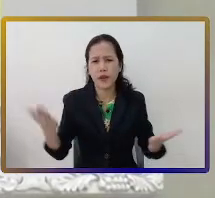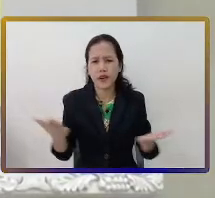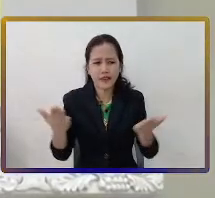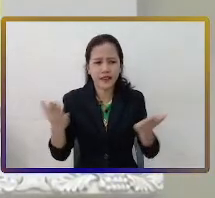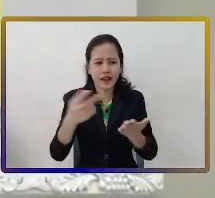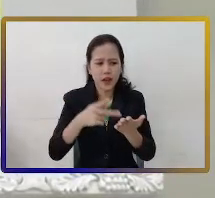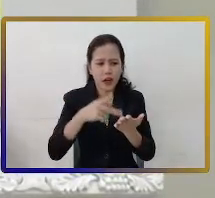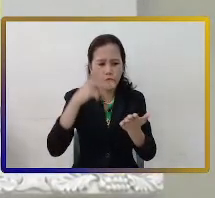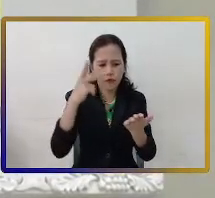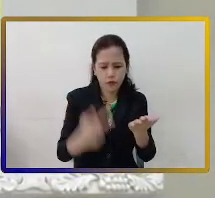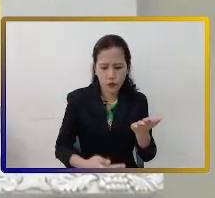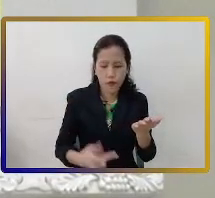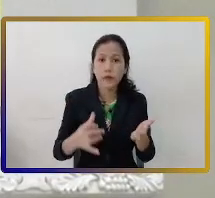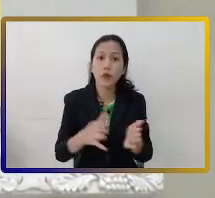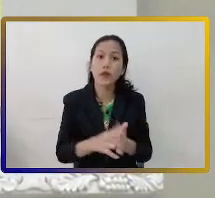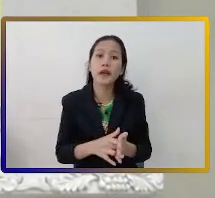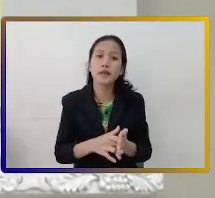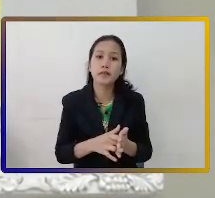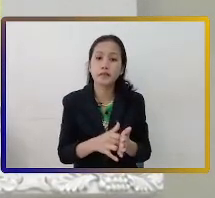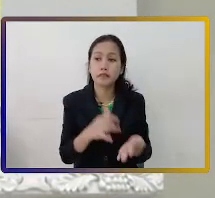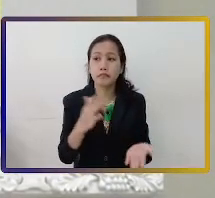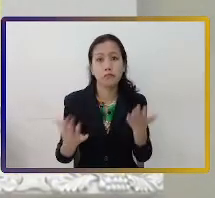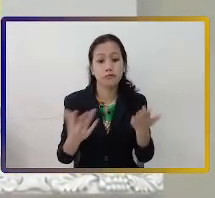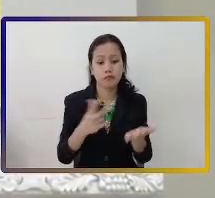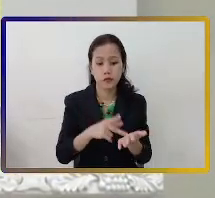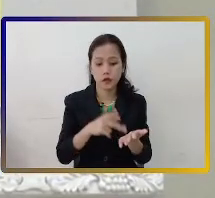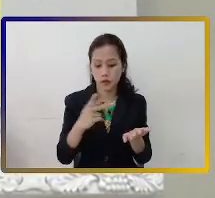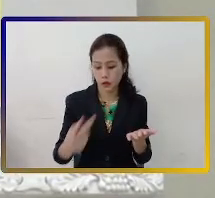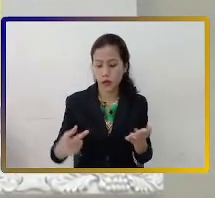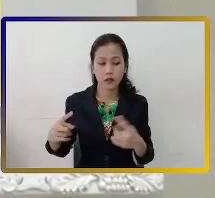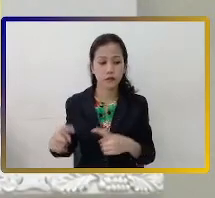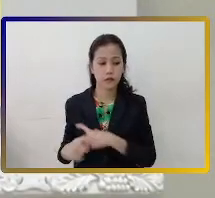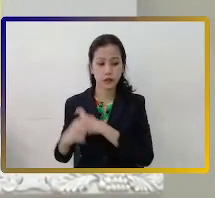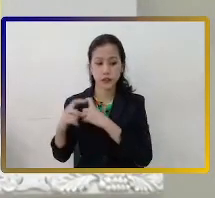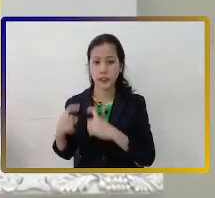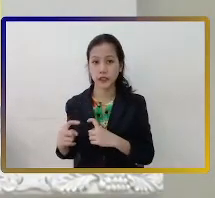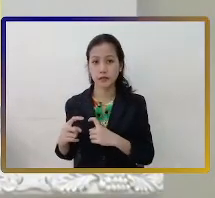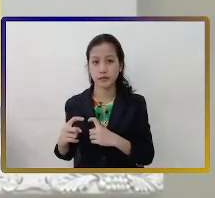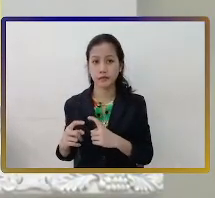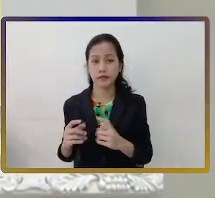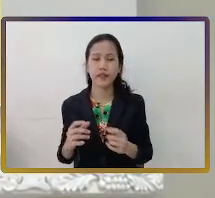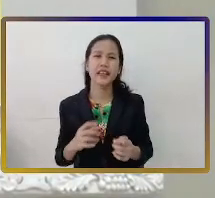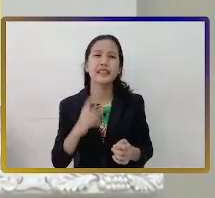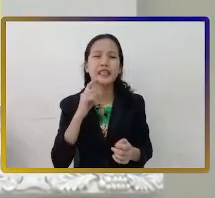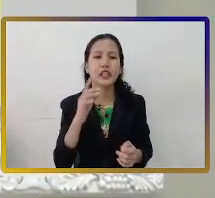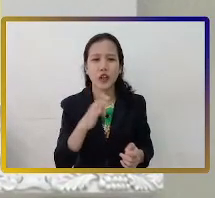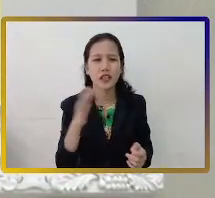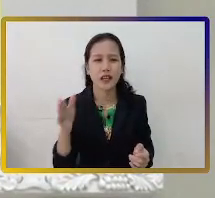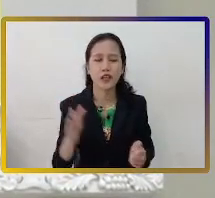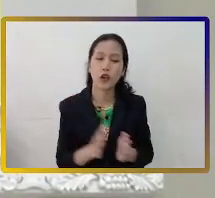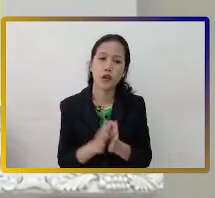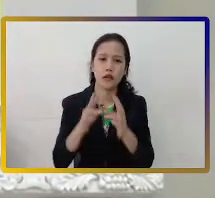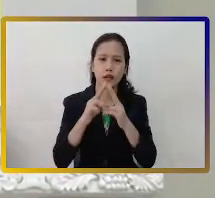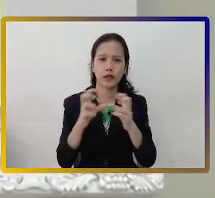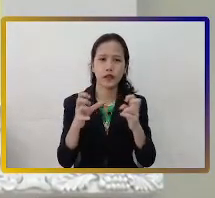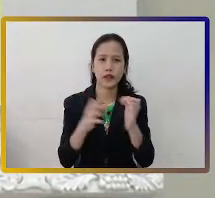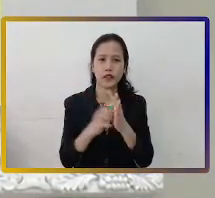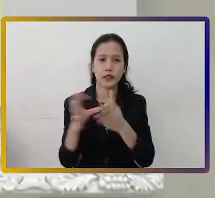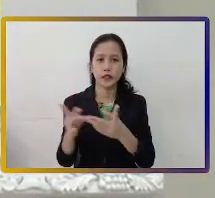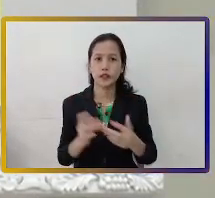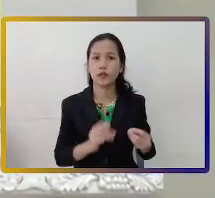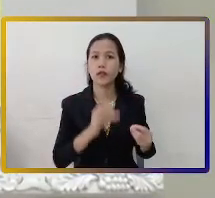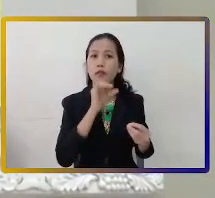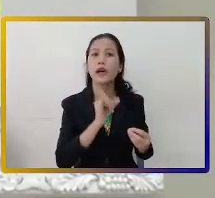harap ng Diyos, which is ang kasalanan. But sabi ko nga po sa inyo, dito, bagamat ganun ang ginawa ng Israel, still nandyan pa